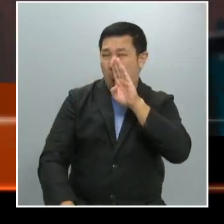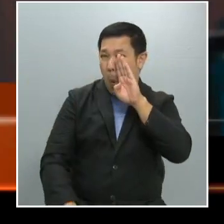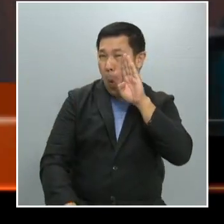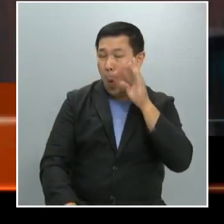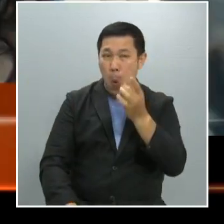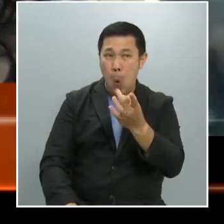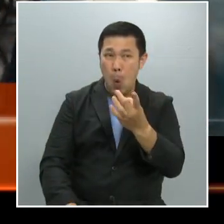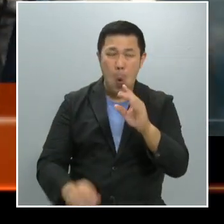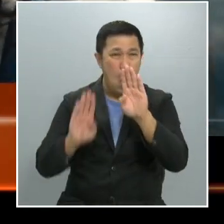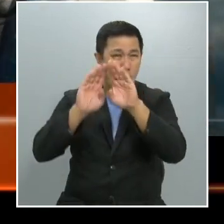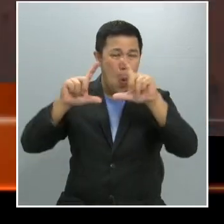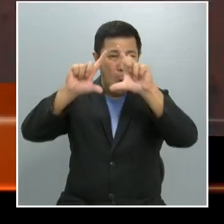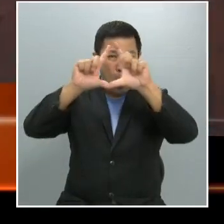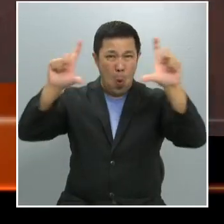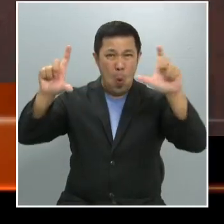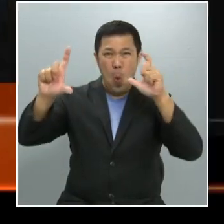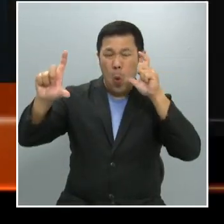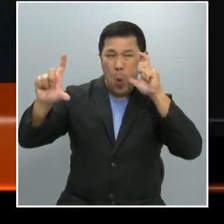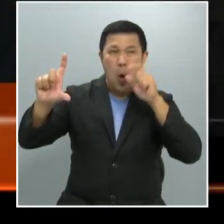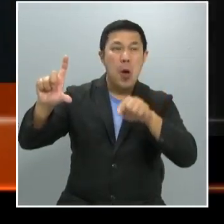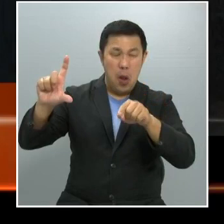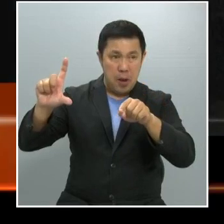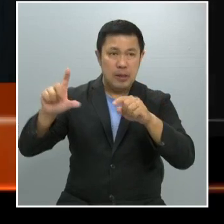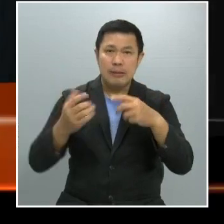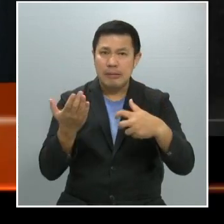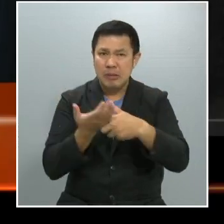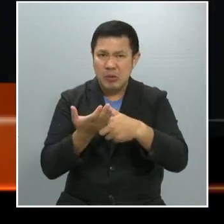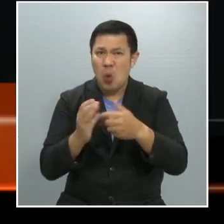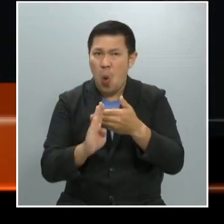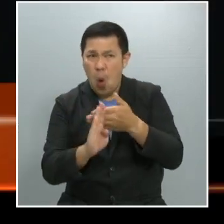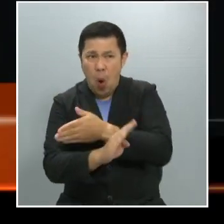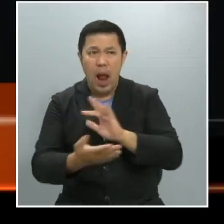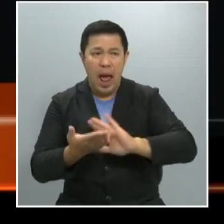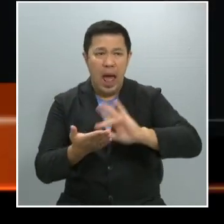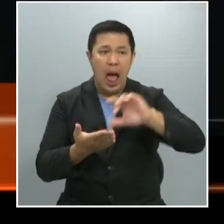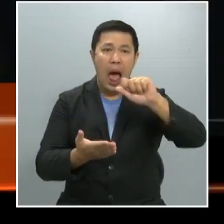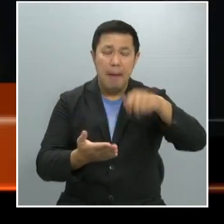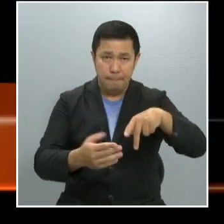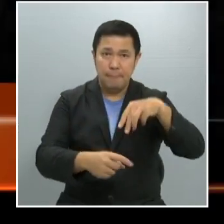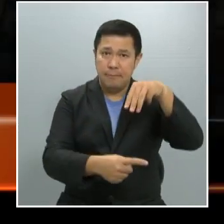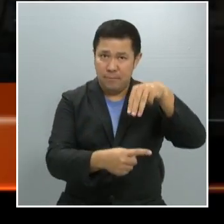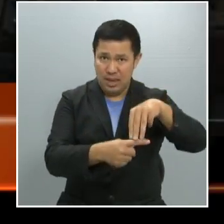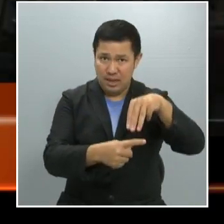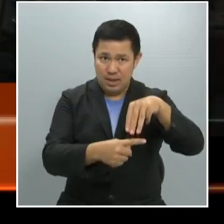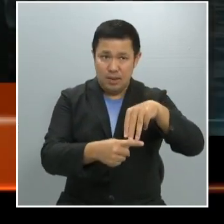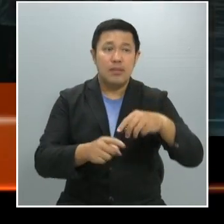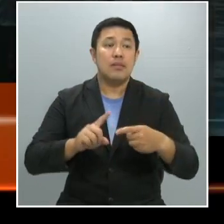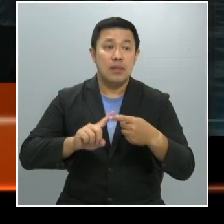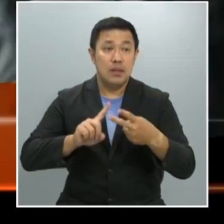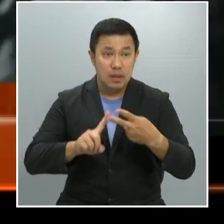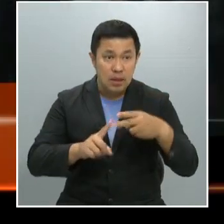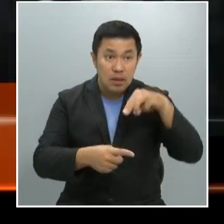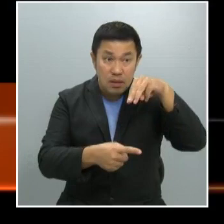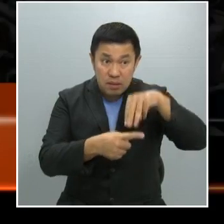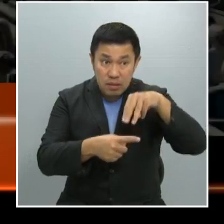นจอยักษ์นะคะคมชัดมากๆนะคะก็ซื้อตั๋วล่วงหน้าได้ที่แอปพลิเคชัน Major Cineplex ค่ะและ Major Cineplex